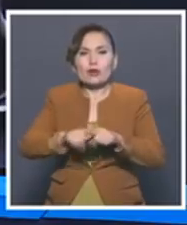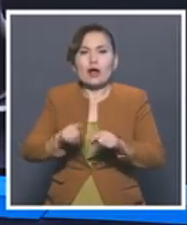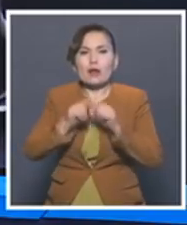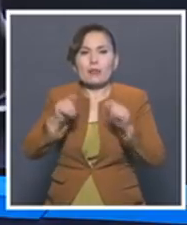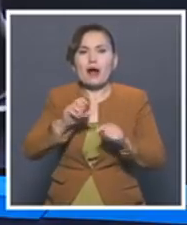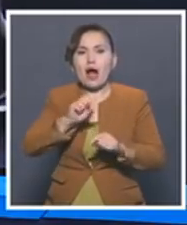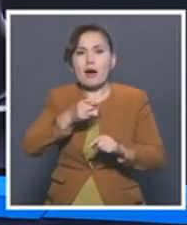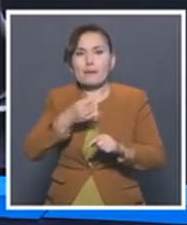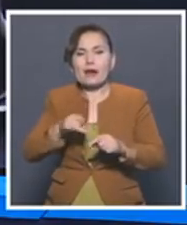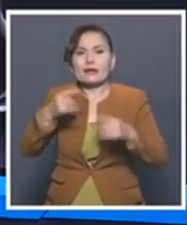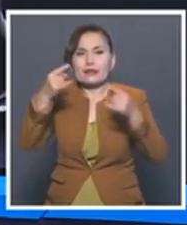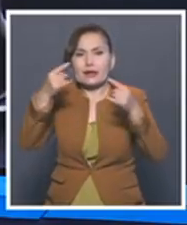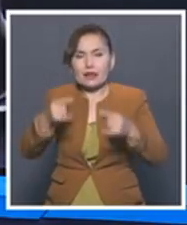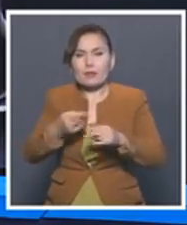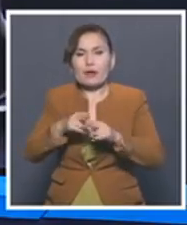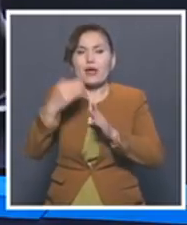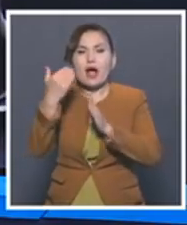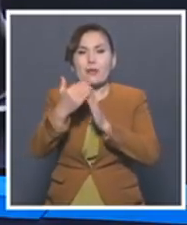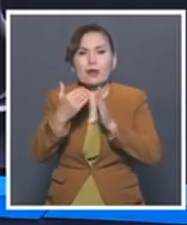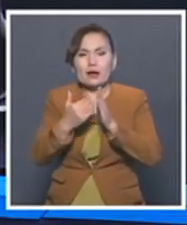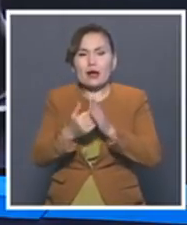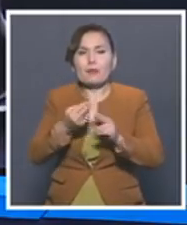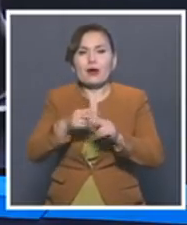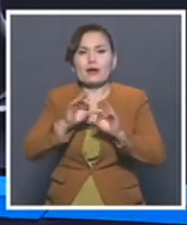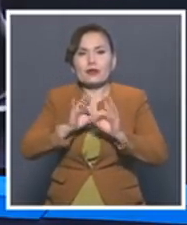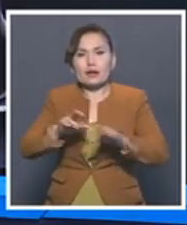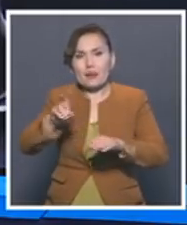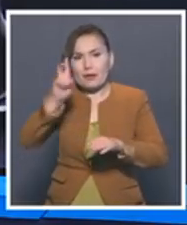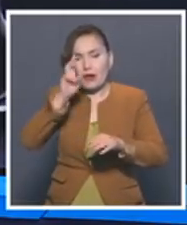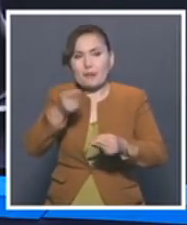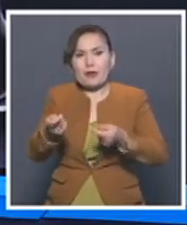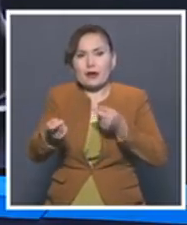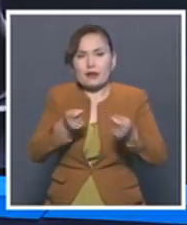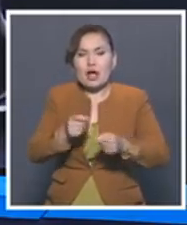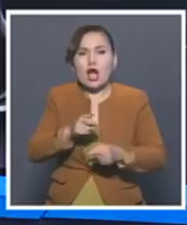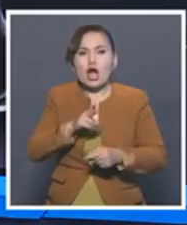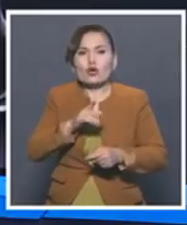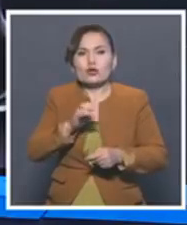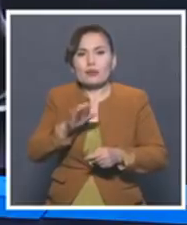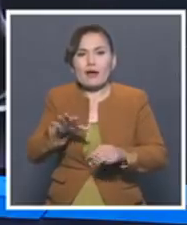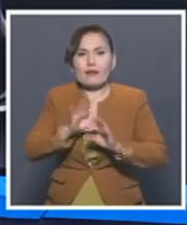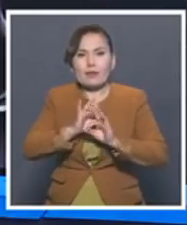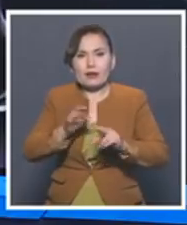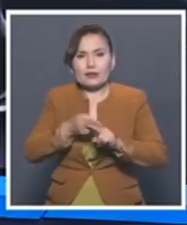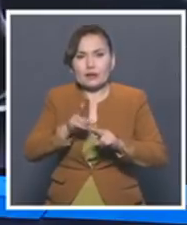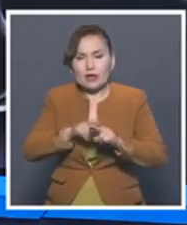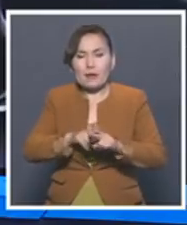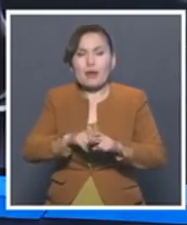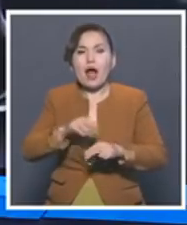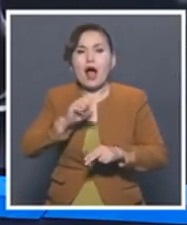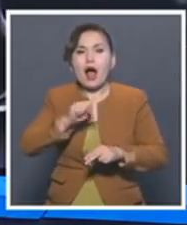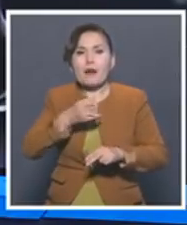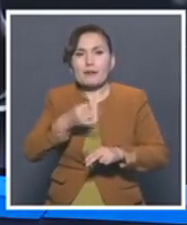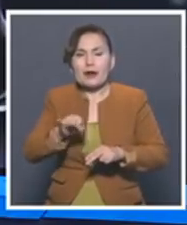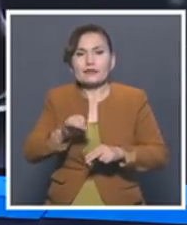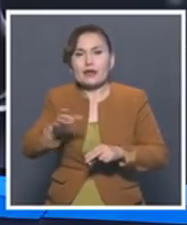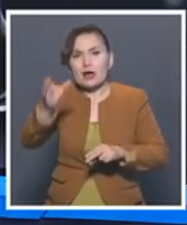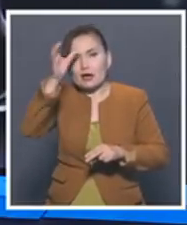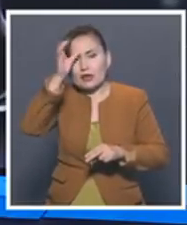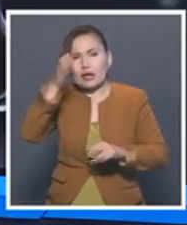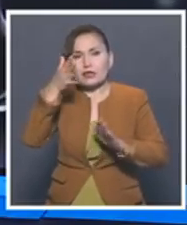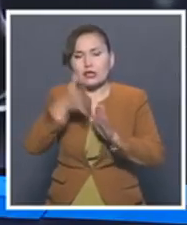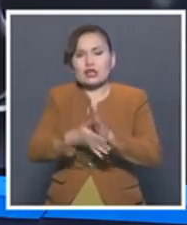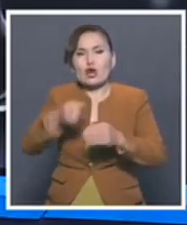Абай телеарнасының Сарасөз бағдарламасына сұхбат берген мемлекеттік хатшы Қырымбек Көшербаев мәлімдеді. Мұнан өзге Абайдың ғылыми